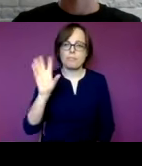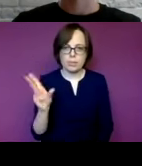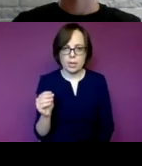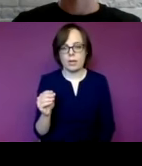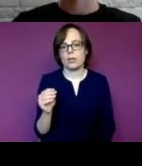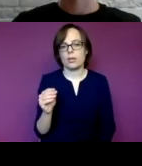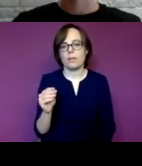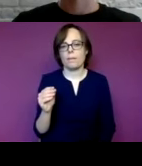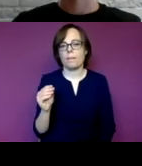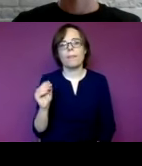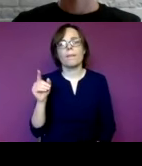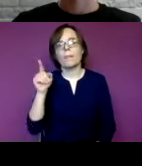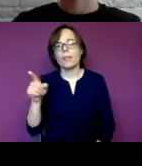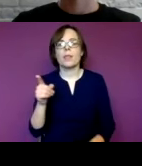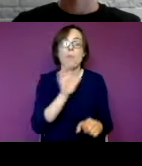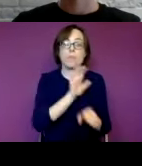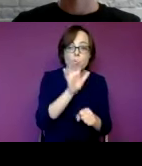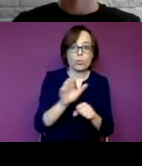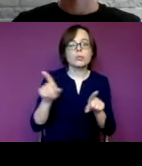wszystkie te potrzeby próbują się spotkać w dosyć